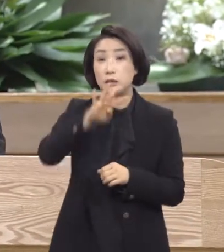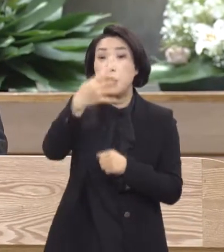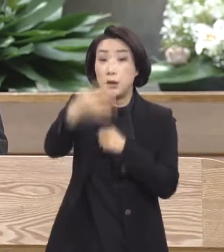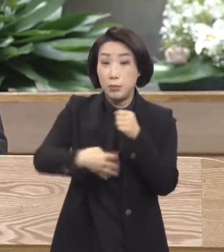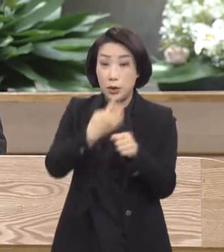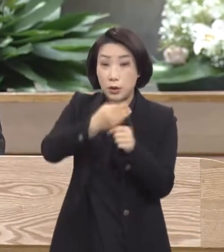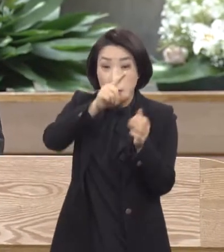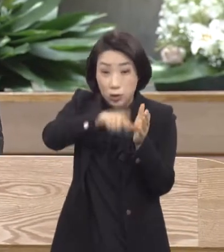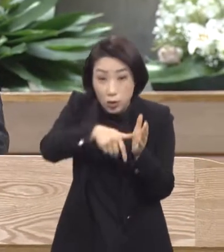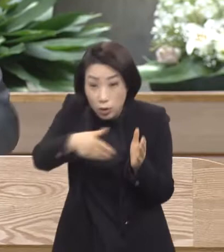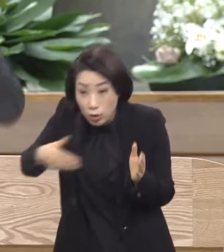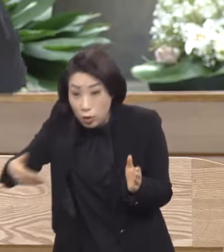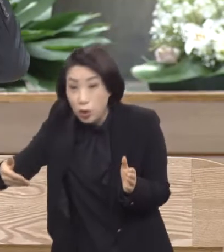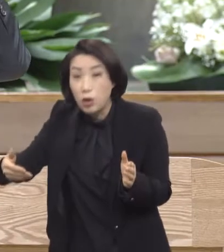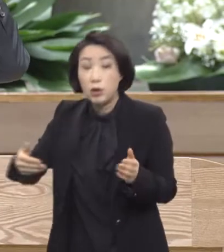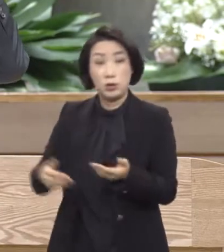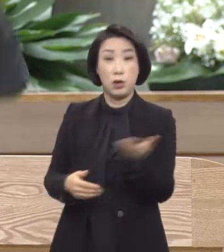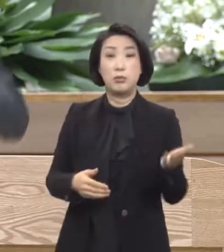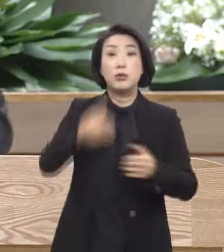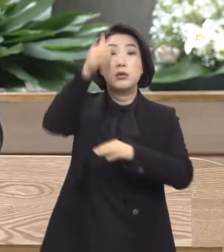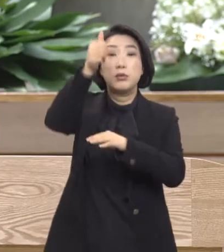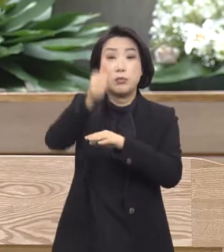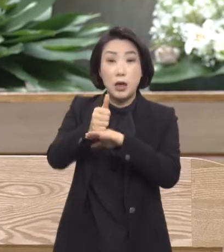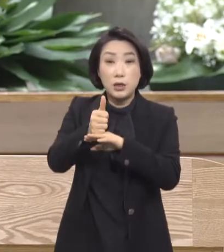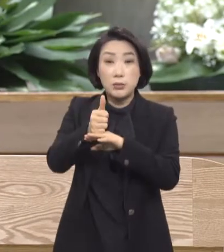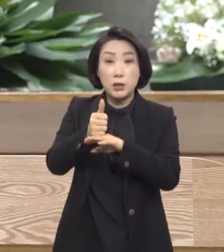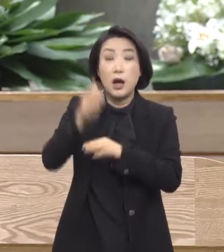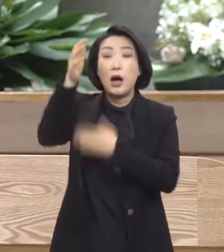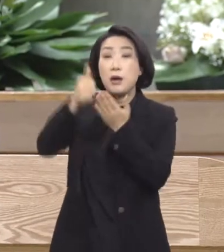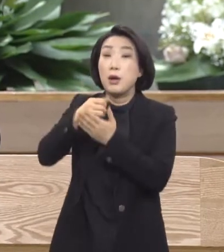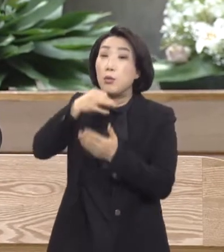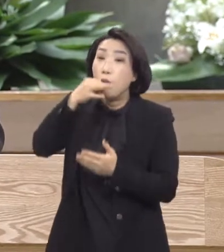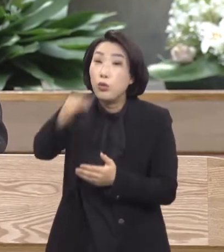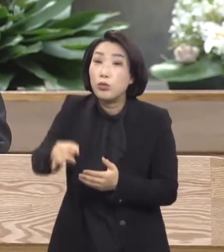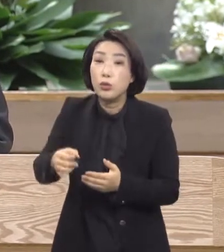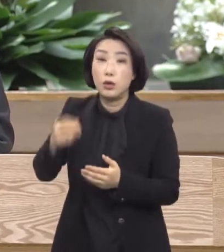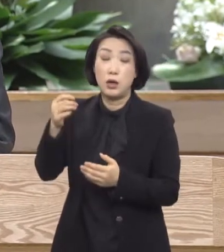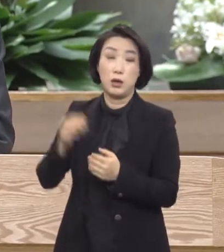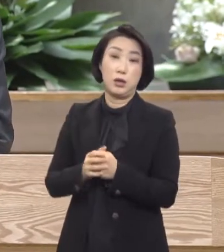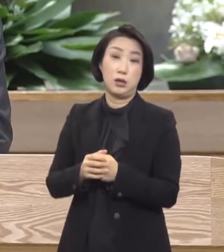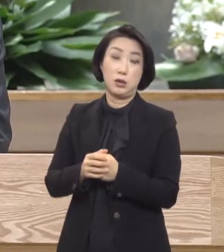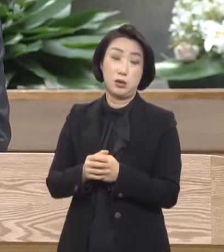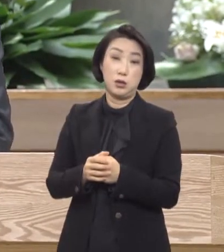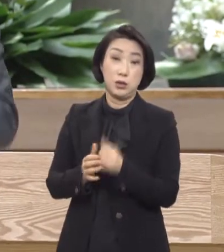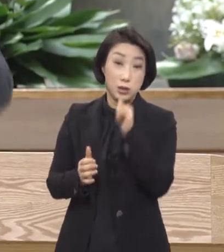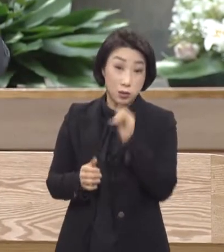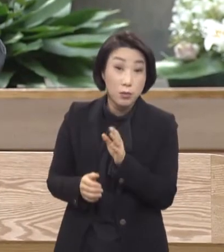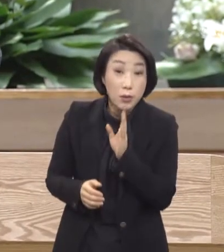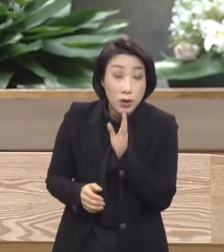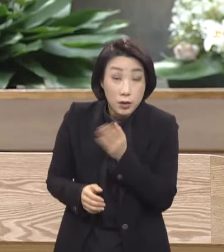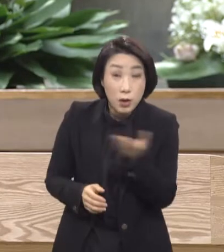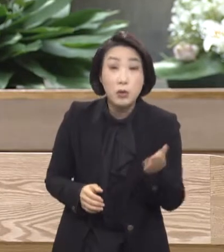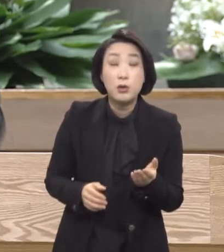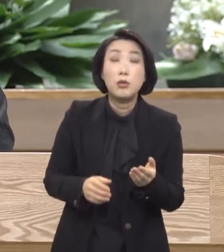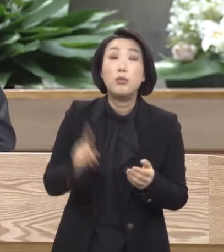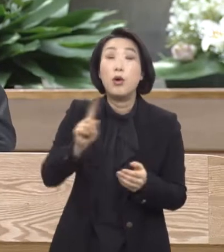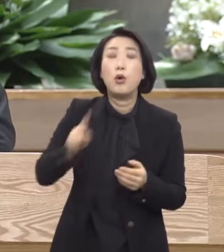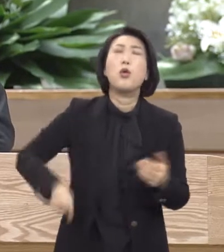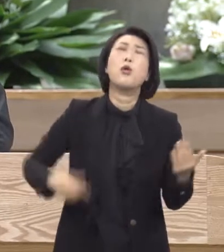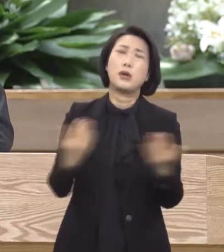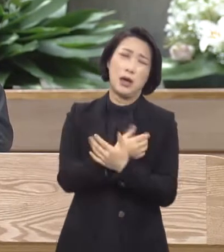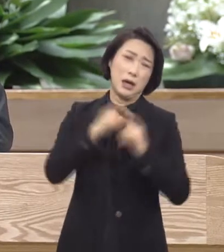400년이 지난 다음 드디어 하나님의 목소리가 들려요. 그 목소리는 회개하라.